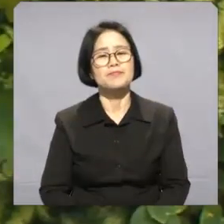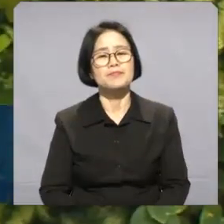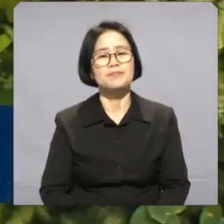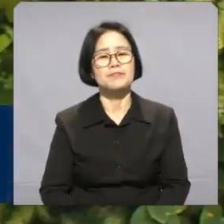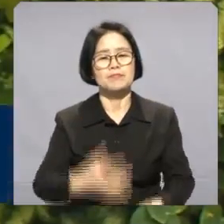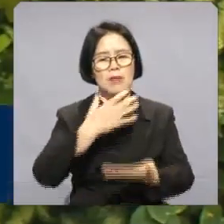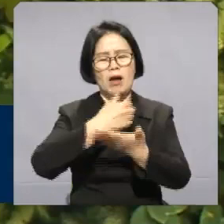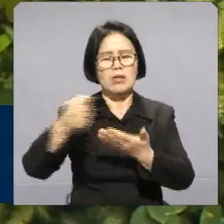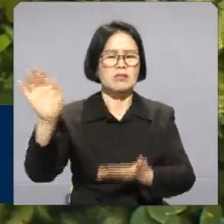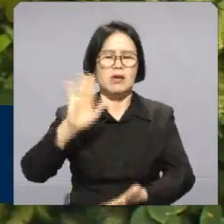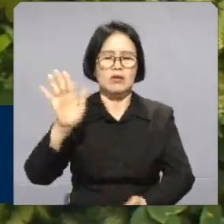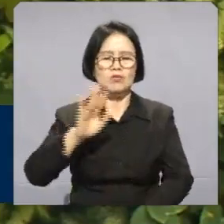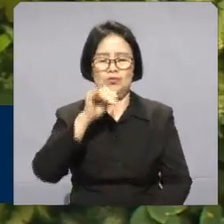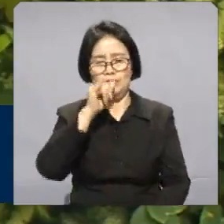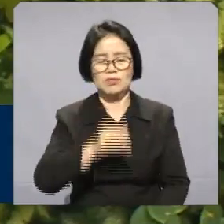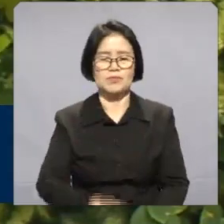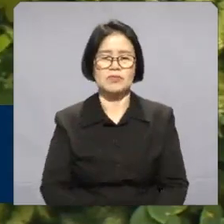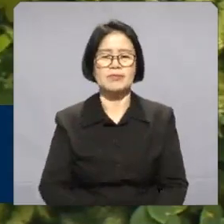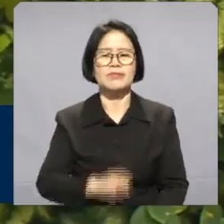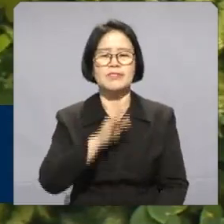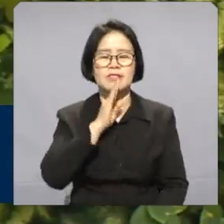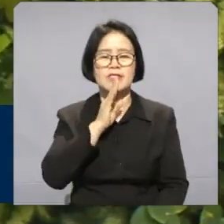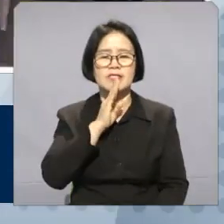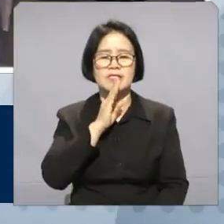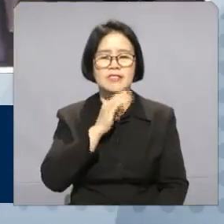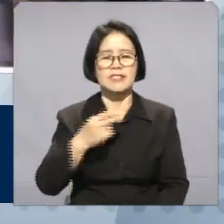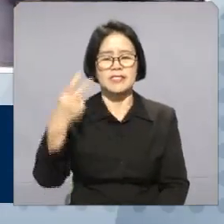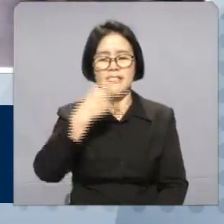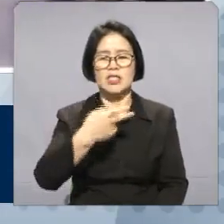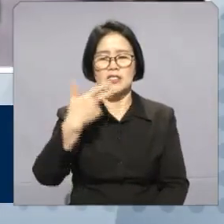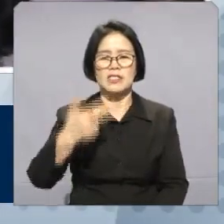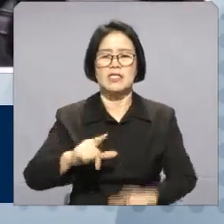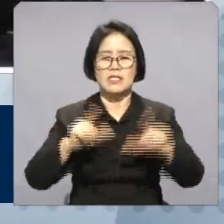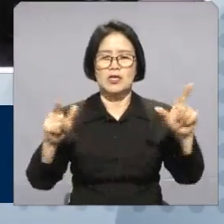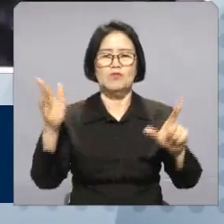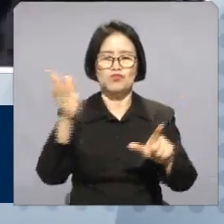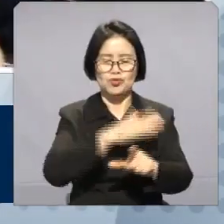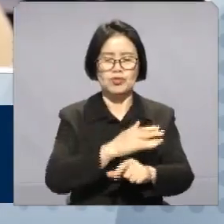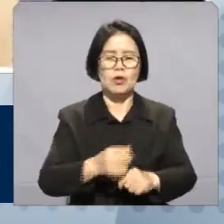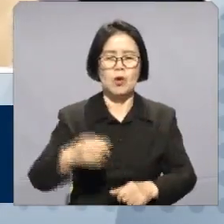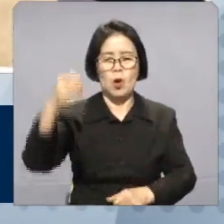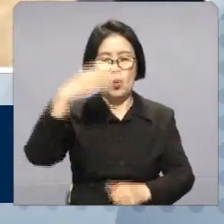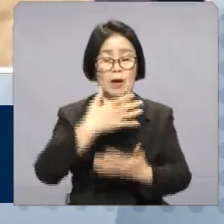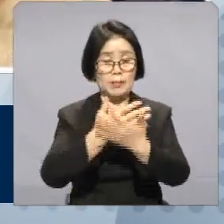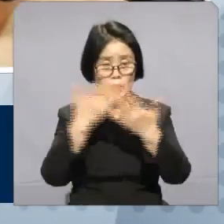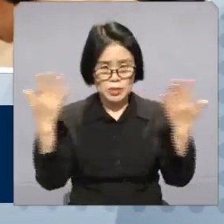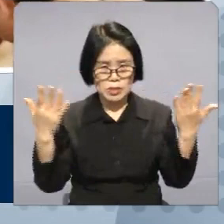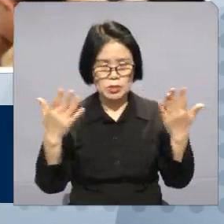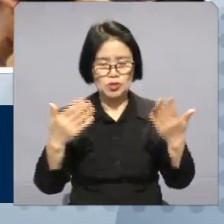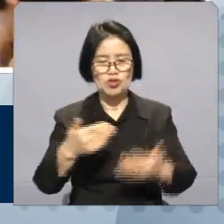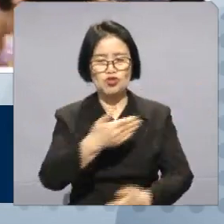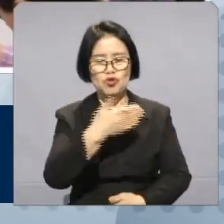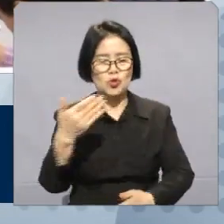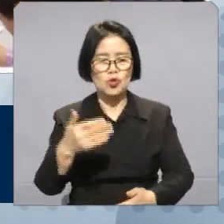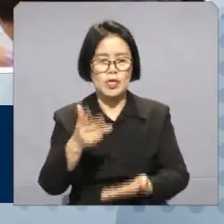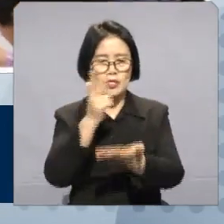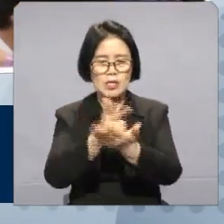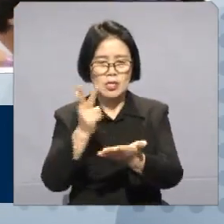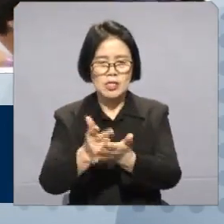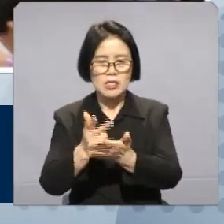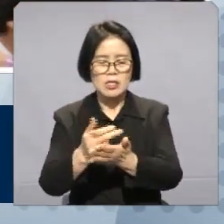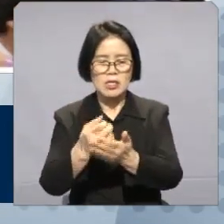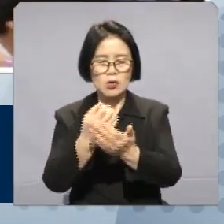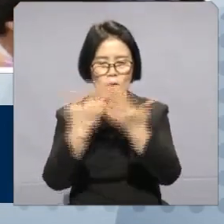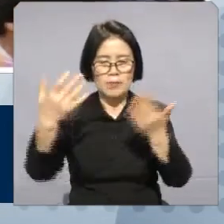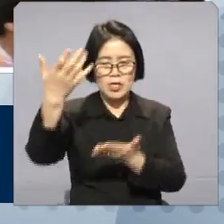받아들여지지 않고 있습니다 사실은 2007년도부터 광명시는 구로동에 있는 차량기지